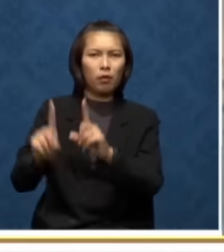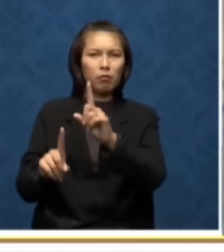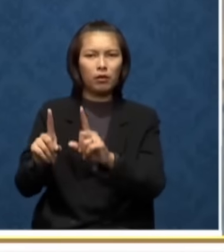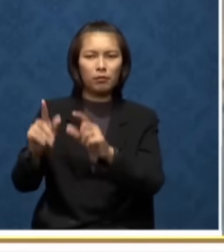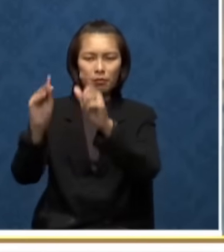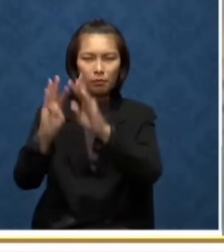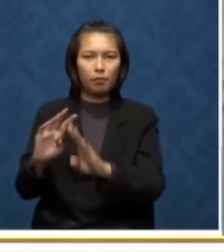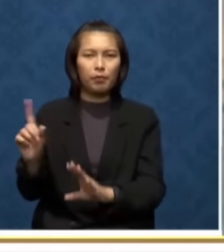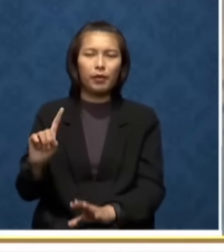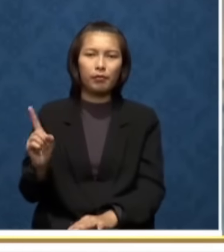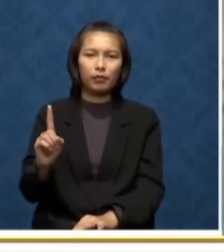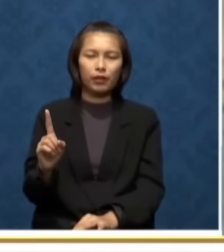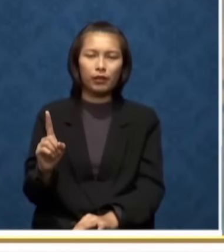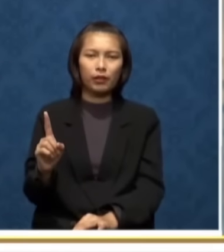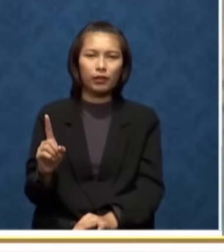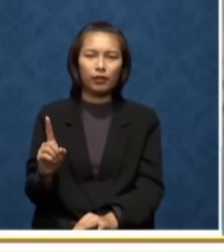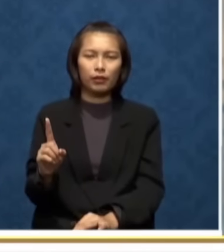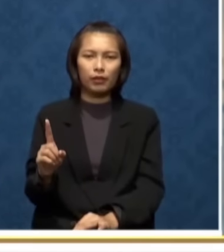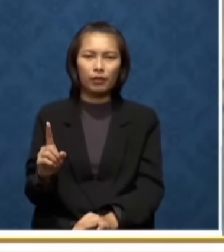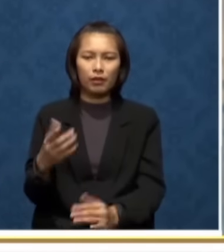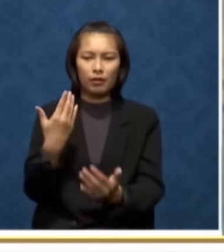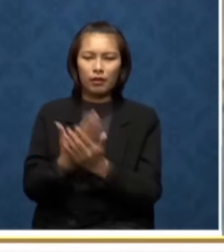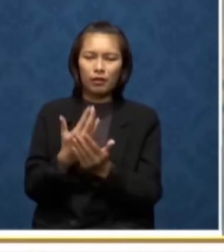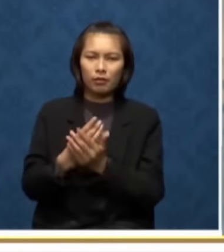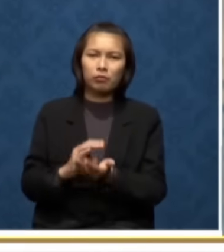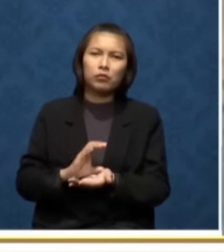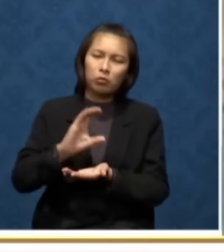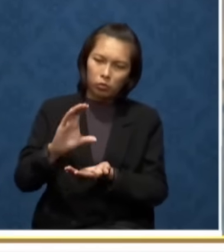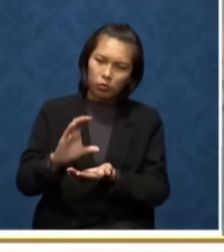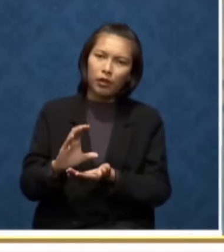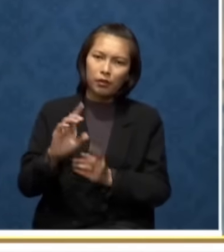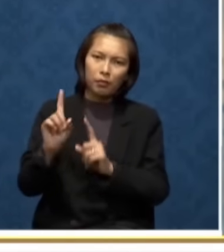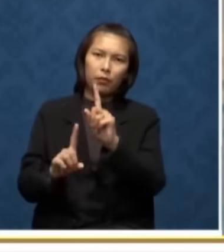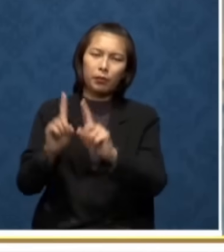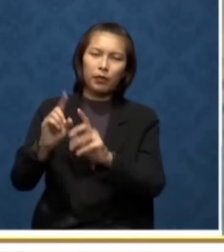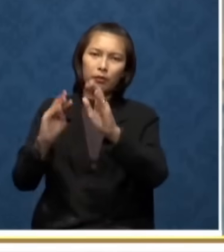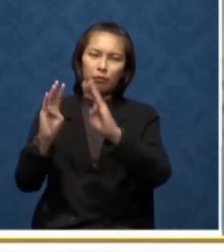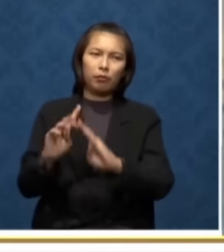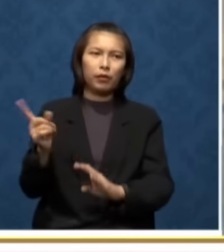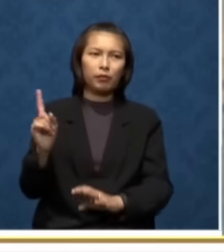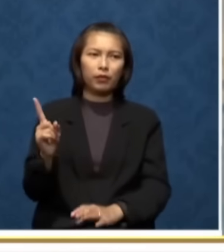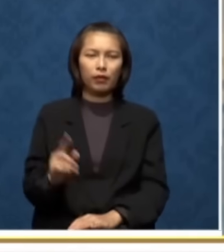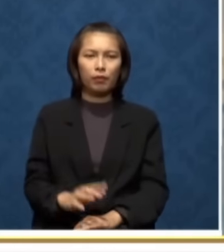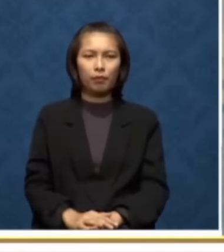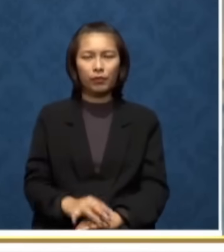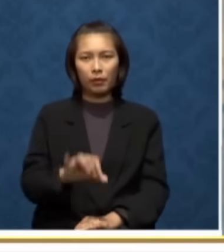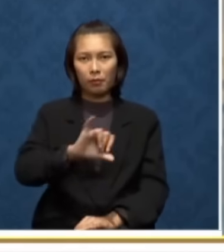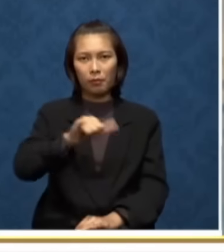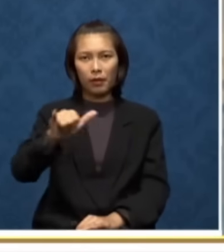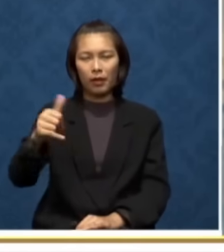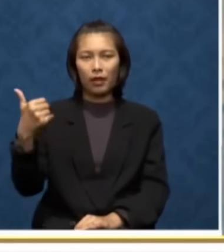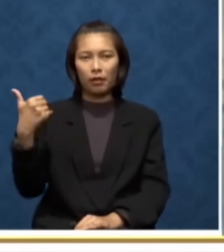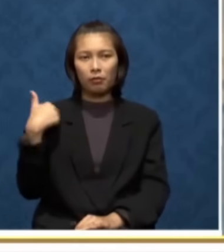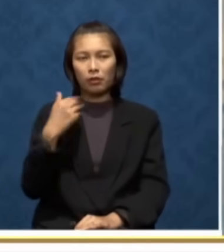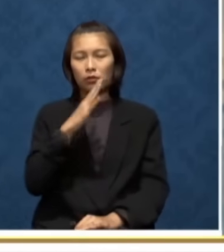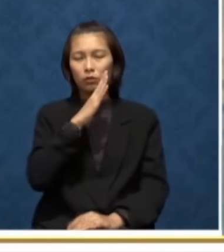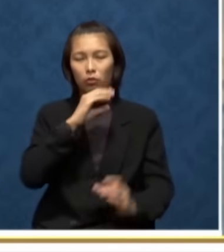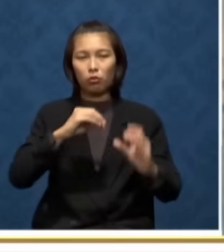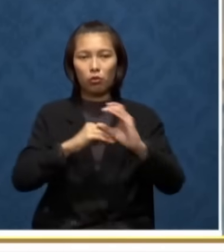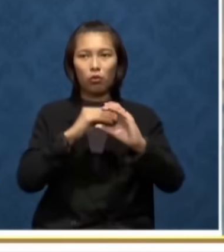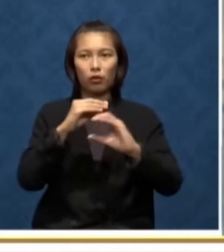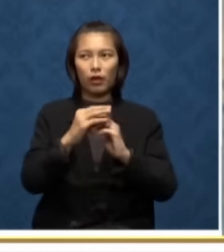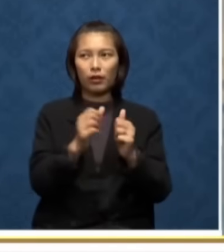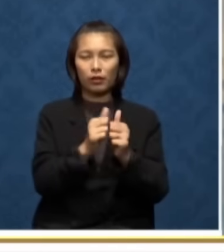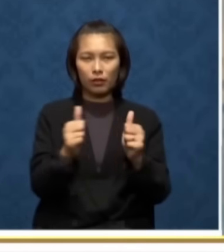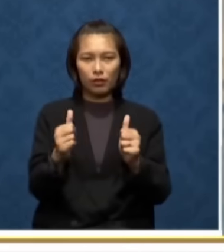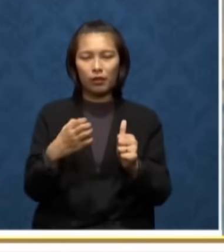ไรนะคะถึงจะให้เงินในการสนับสนุนต้องบอกว่าบางโครงการที่ดีเนี่ยนะคะก็อยากให้